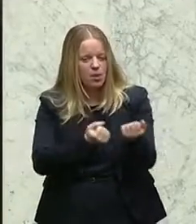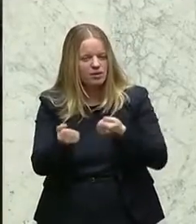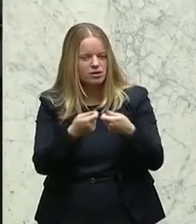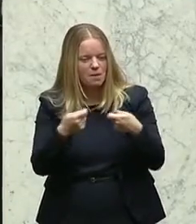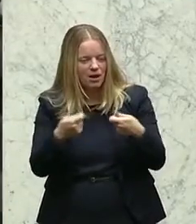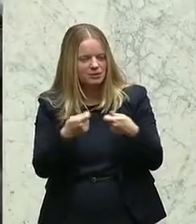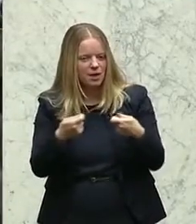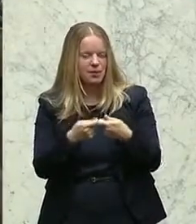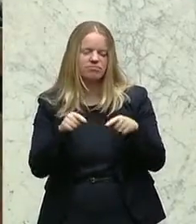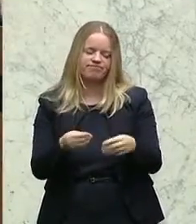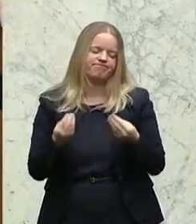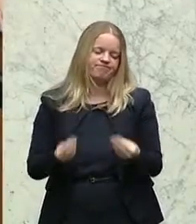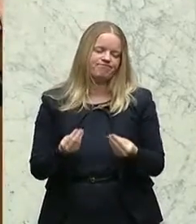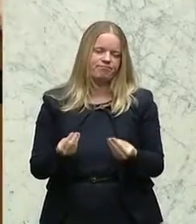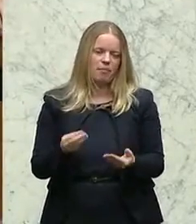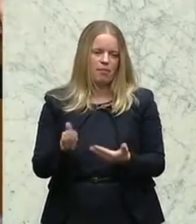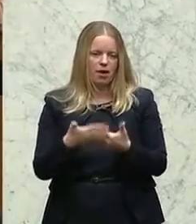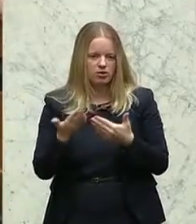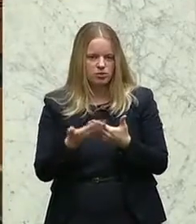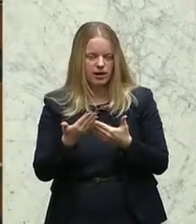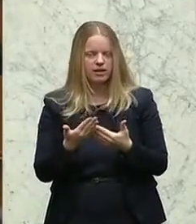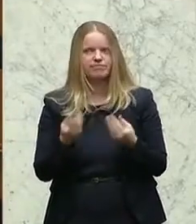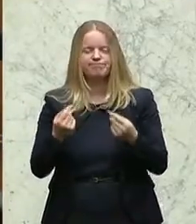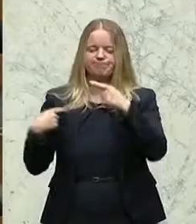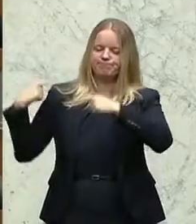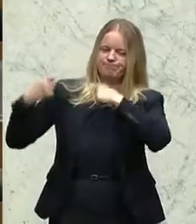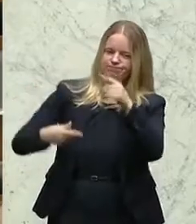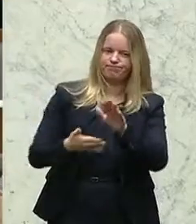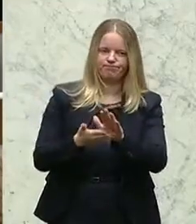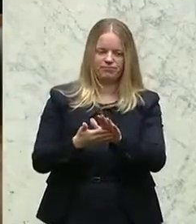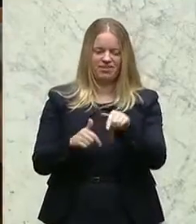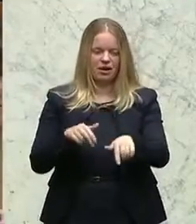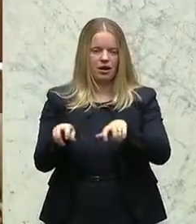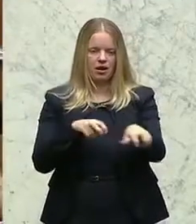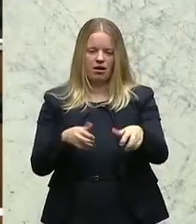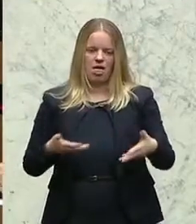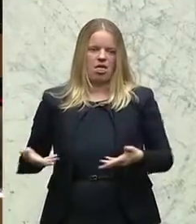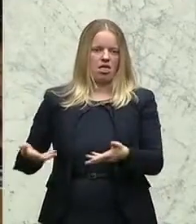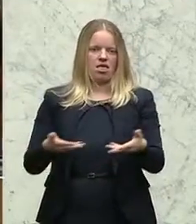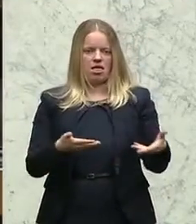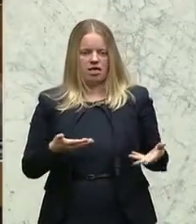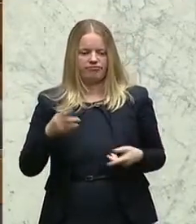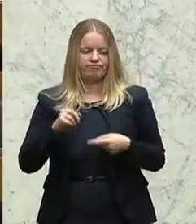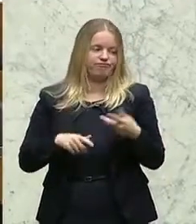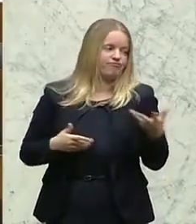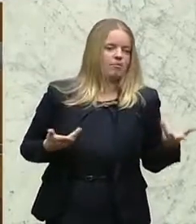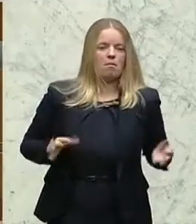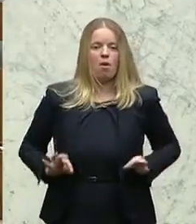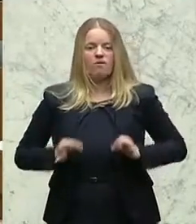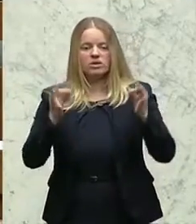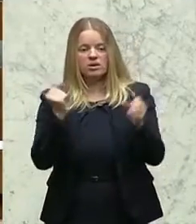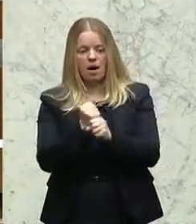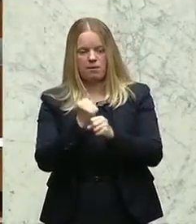sind ein Musterbeispiel und ein Sittenbild für die Hilflosigkeit dieser Regierung und professionelles